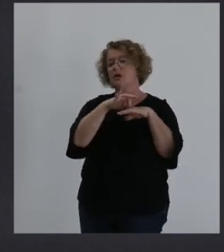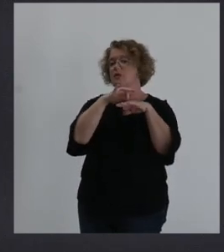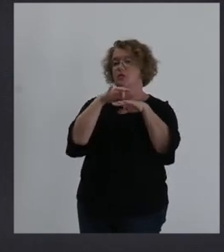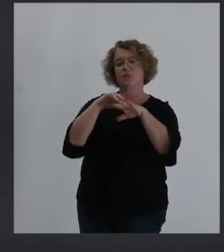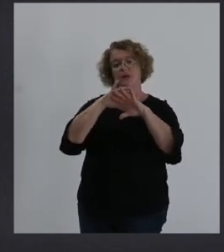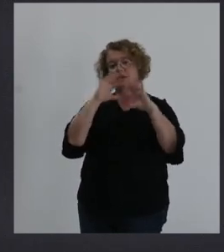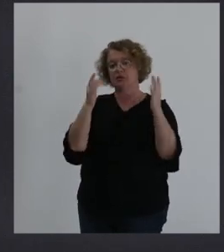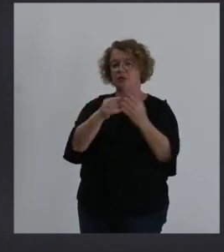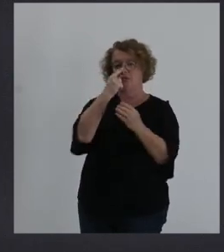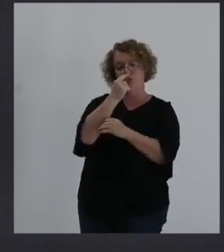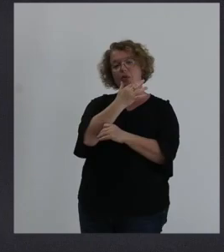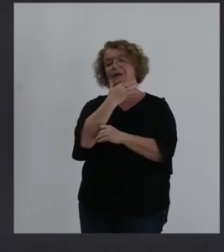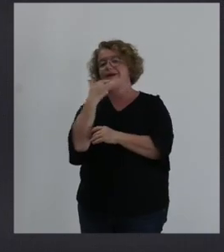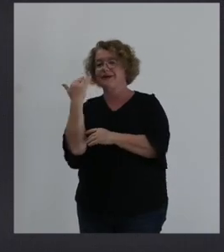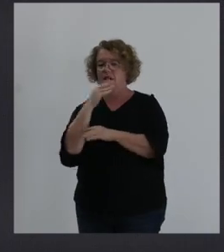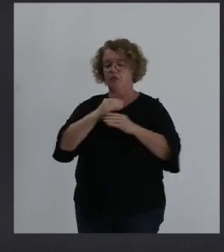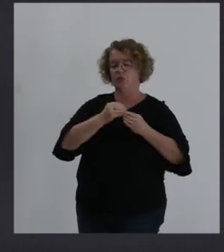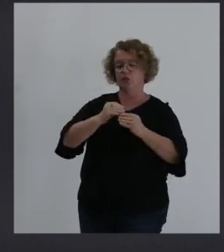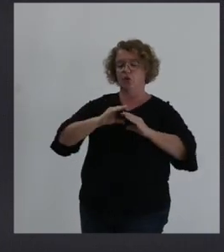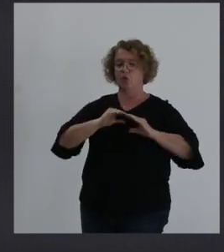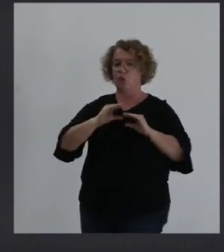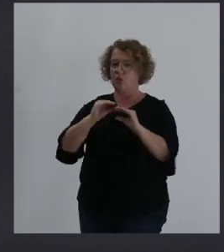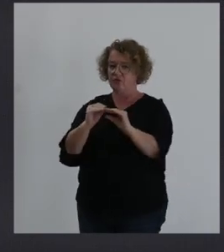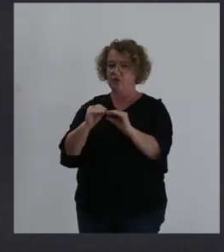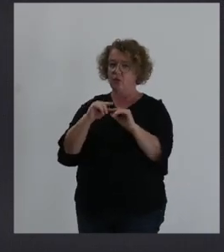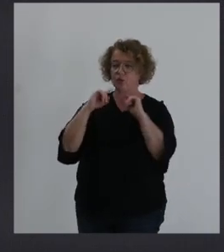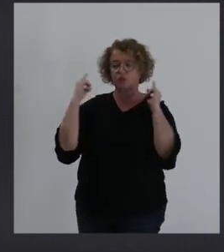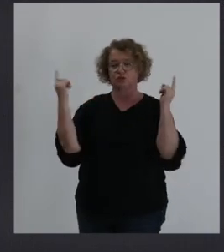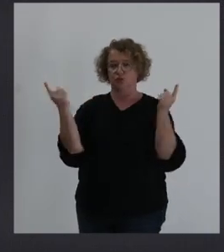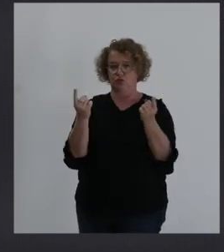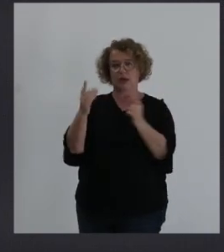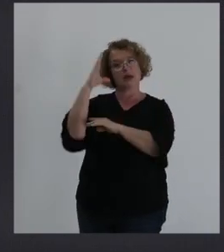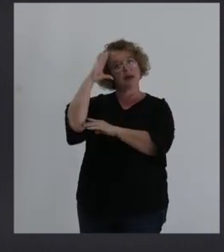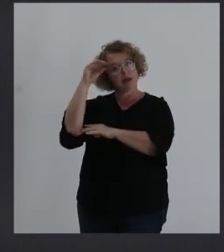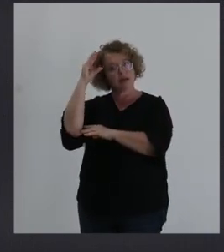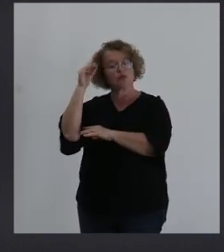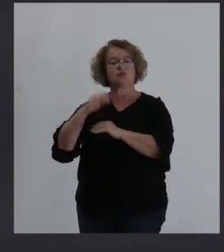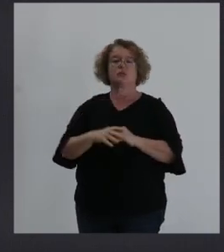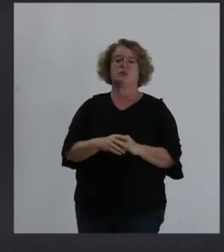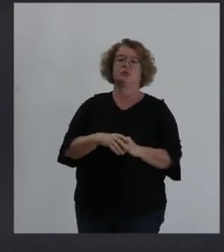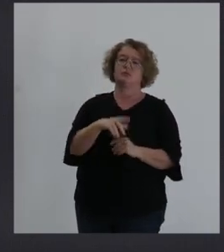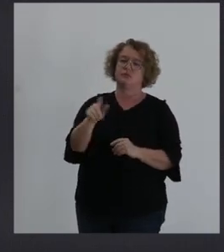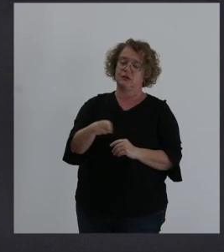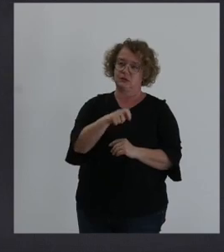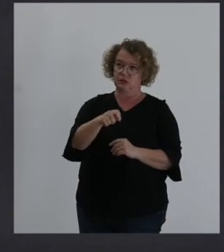viable, agréable et confortable possible pour tous les acteurs concernés, étudiants, étudiantes bien sûr,